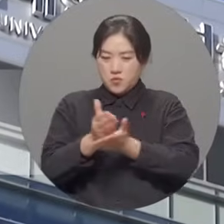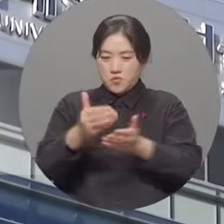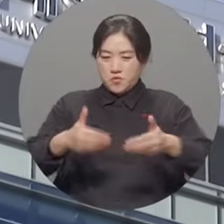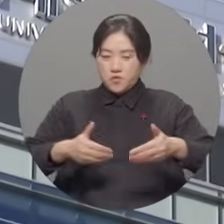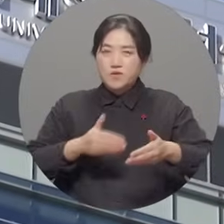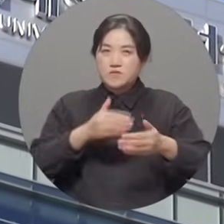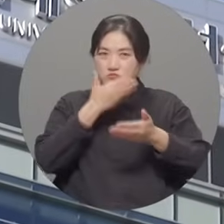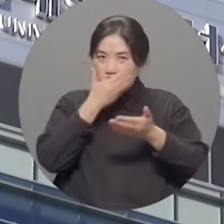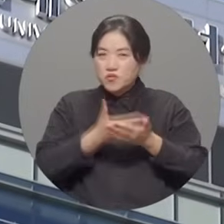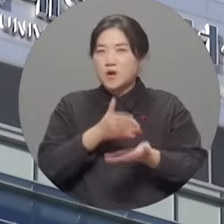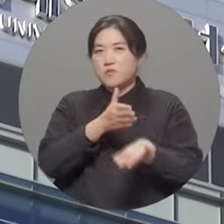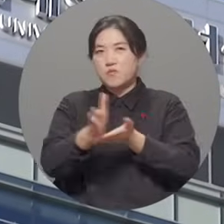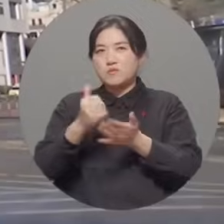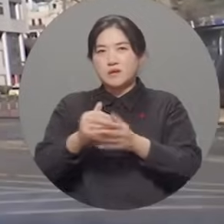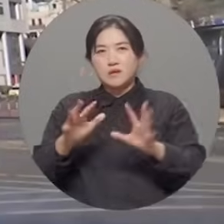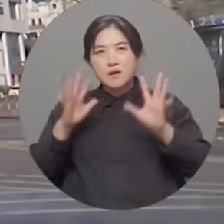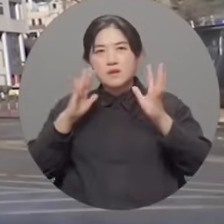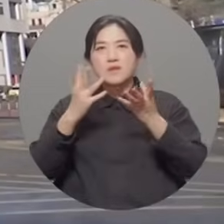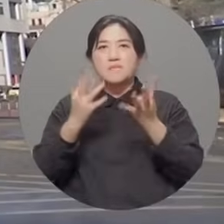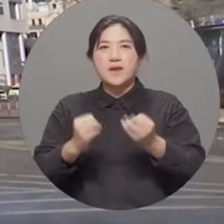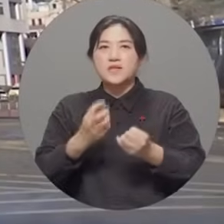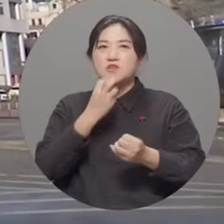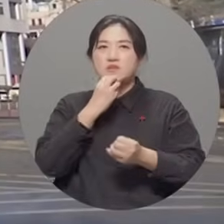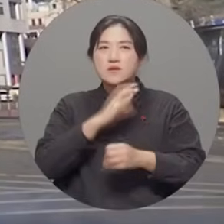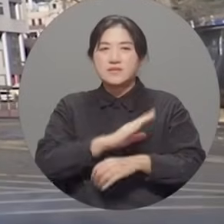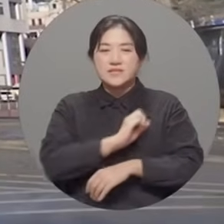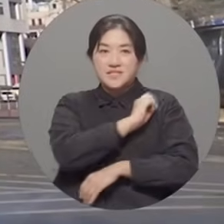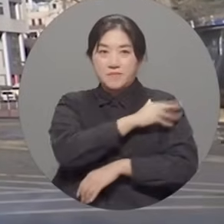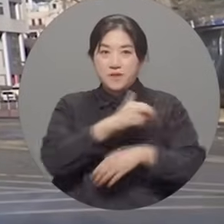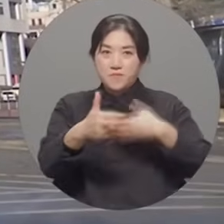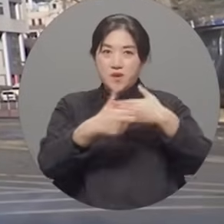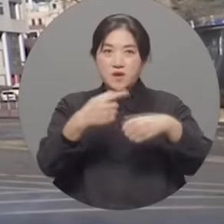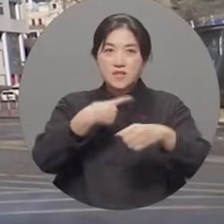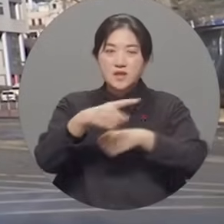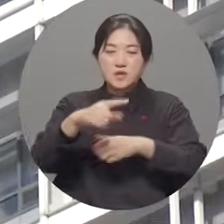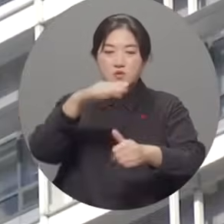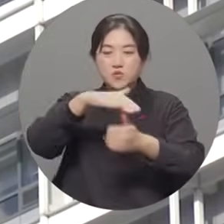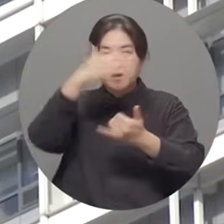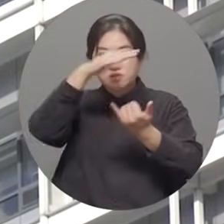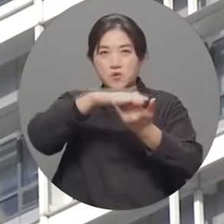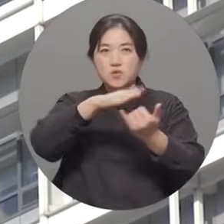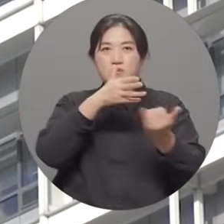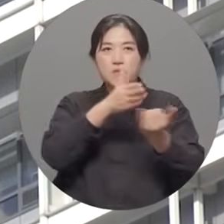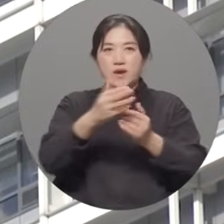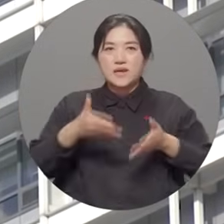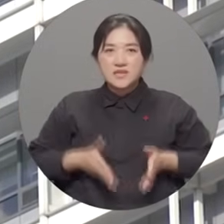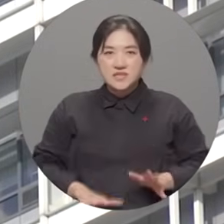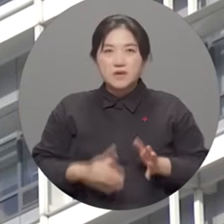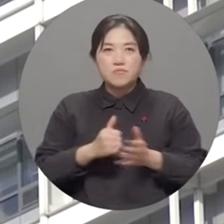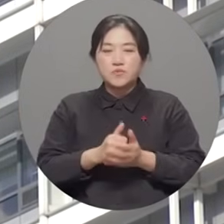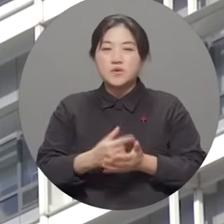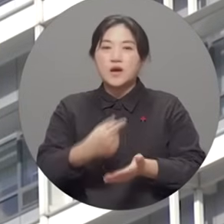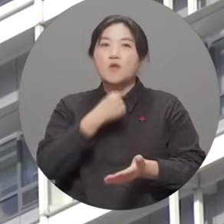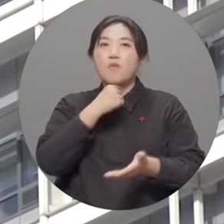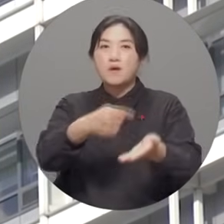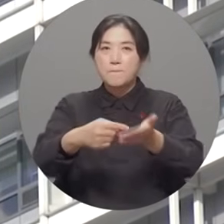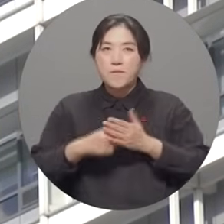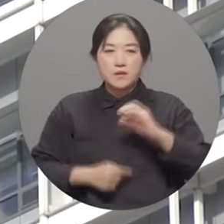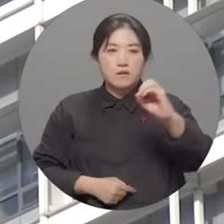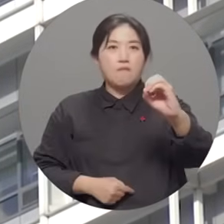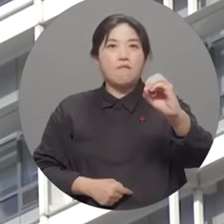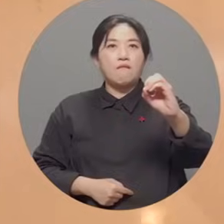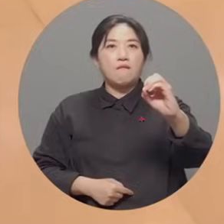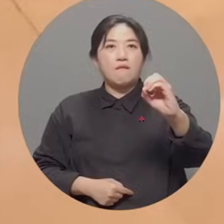현상은 두드러졌습니다. 서울 세브란스병원의 내년도 소아청소년과와 산부인과의 전공의 지원률은